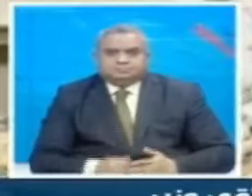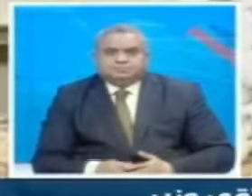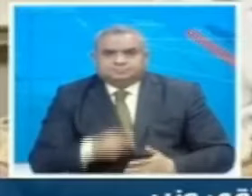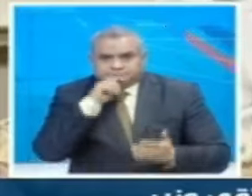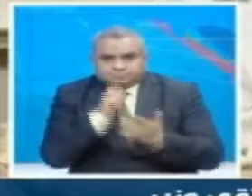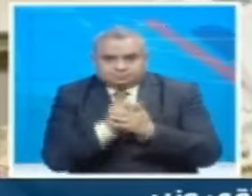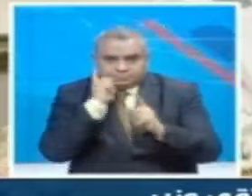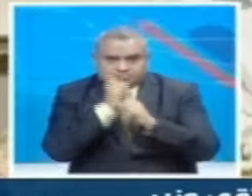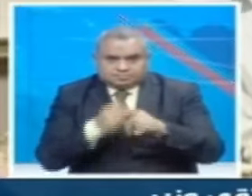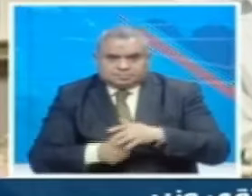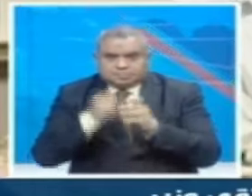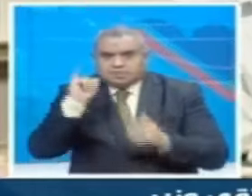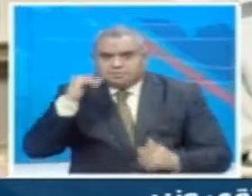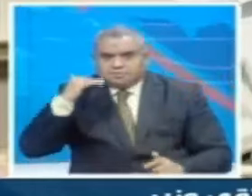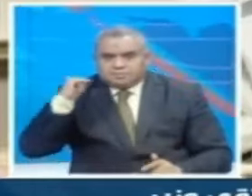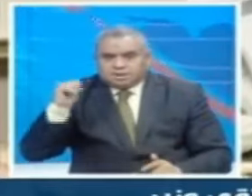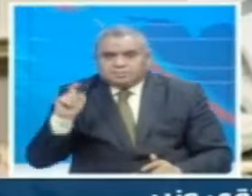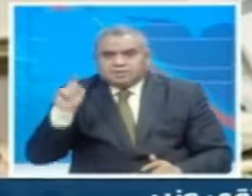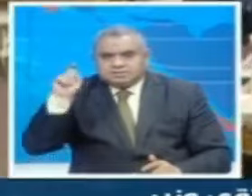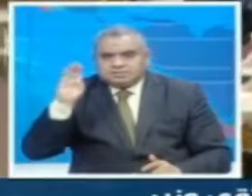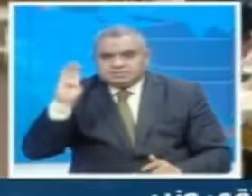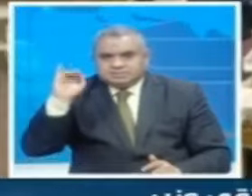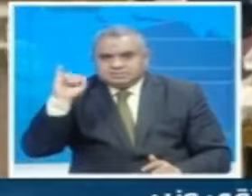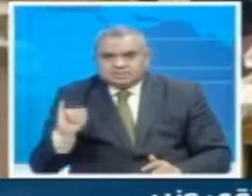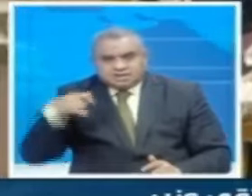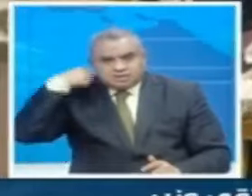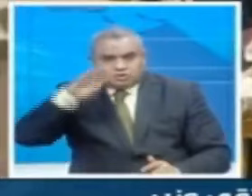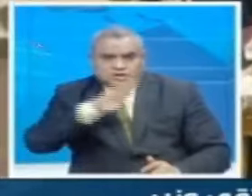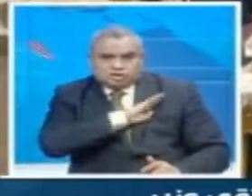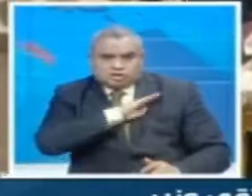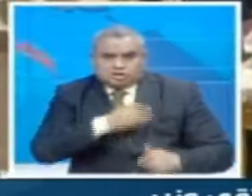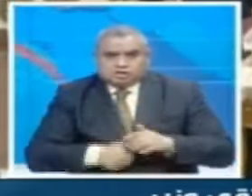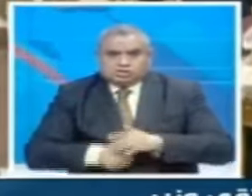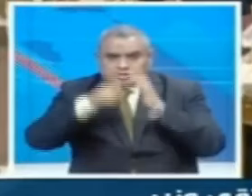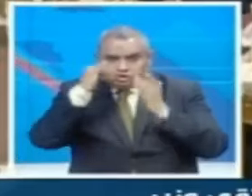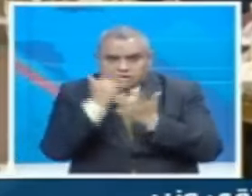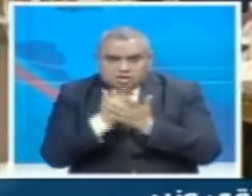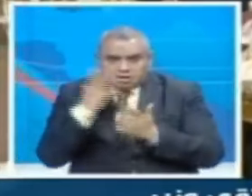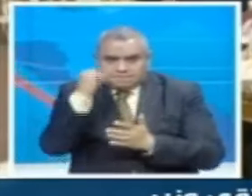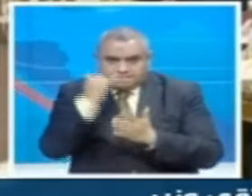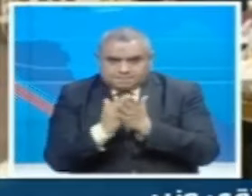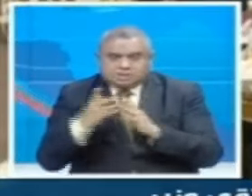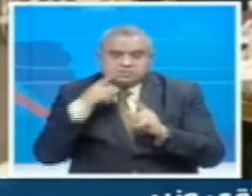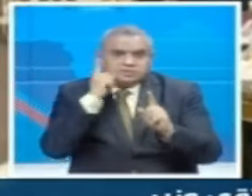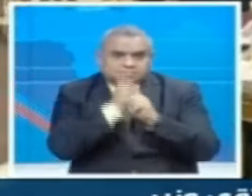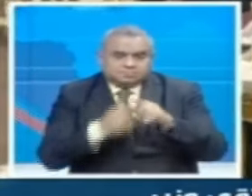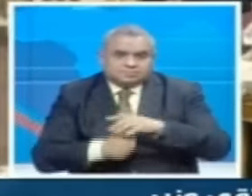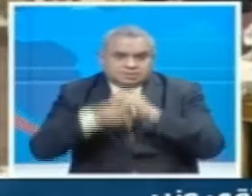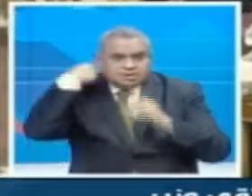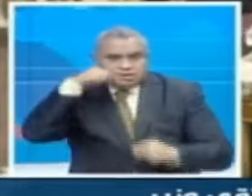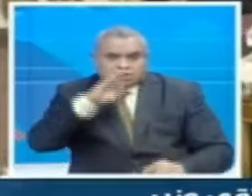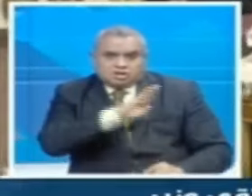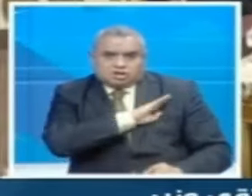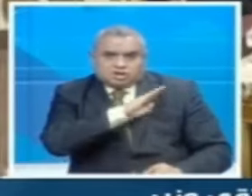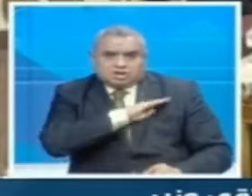التقى الفريق أول محمد زكي القائد العام للقوات المسلحة وزير الدفاع والإنتاج الحربي بالسيد جراند شابس